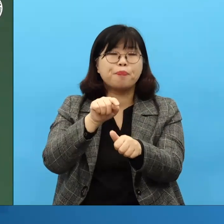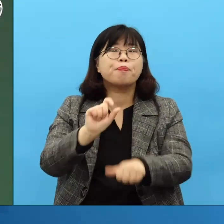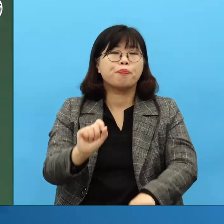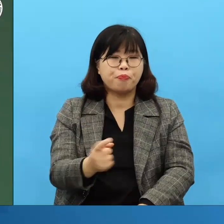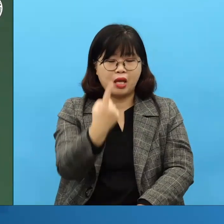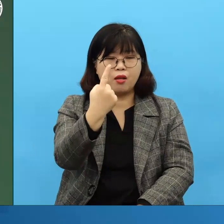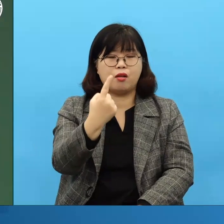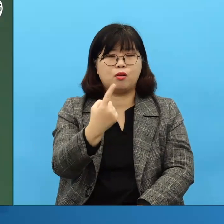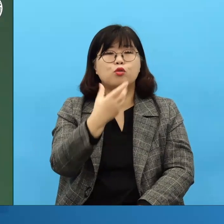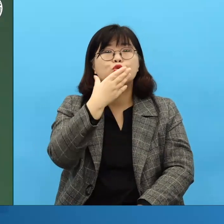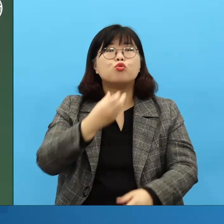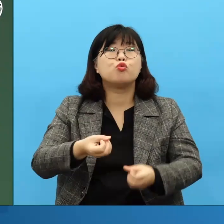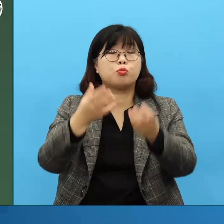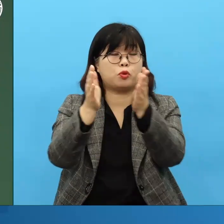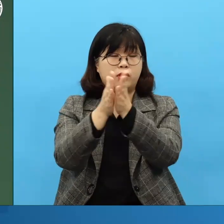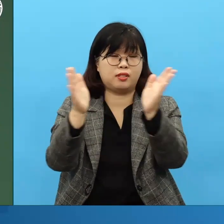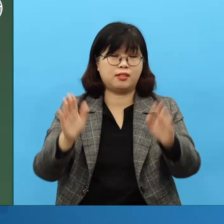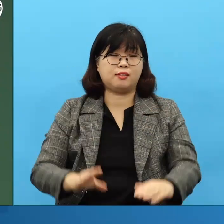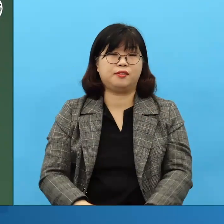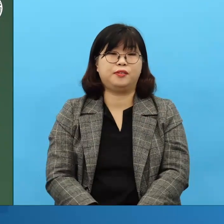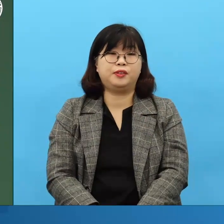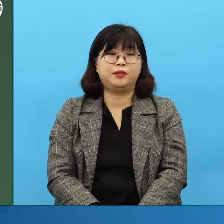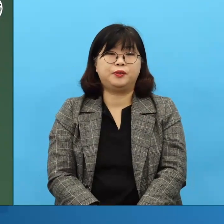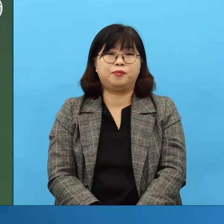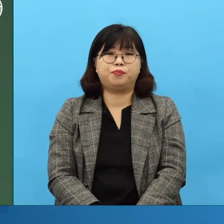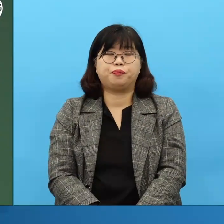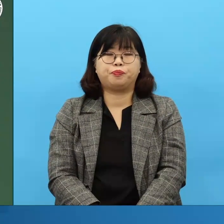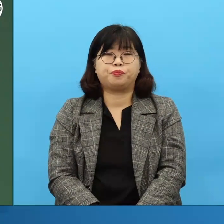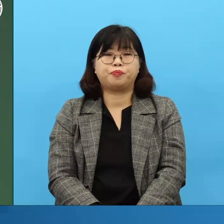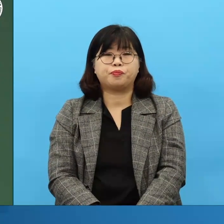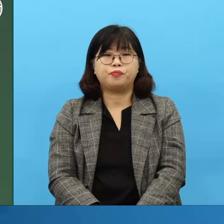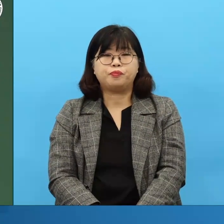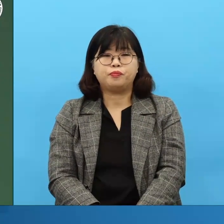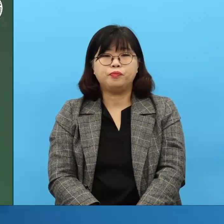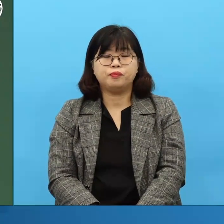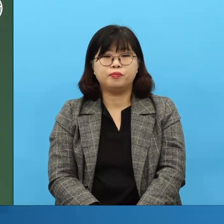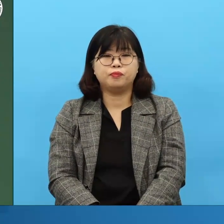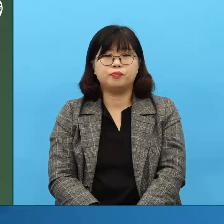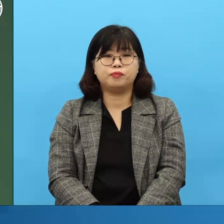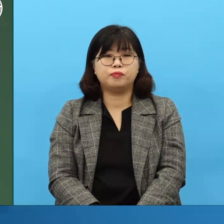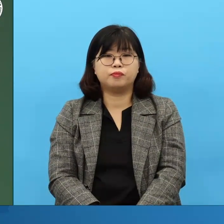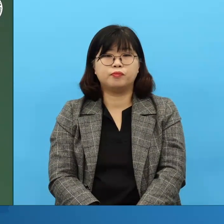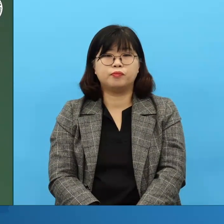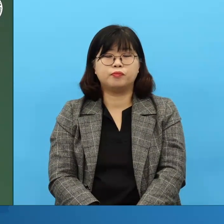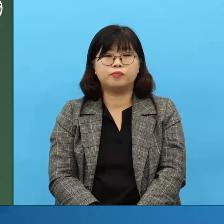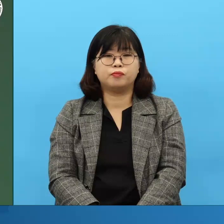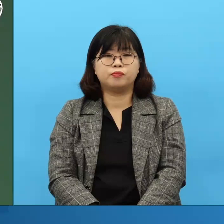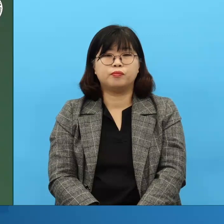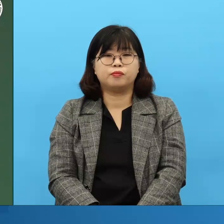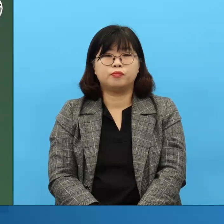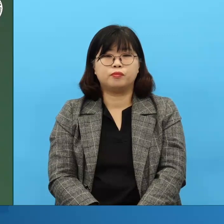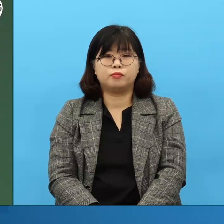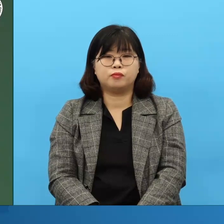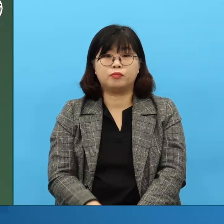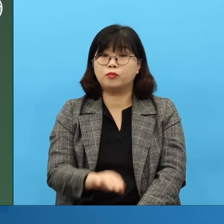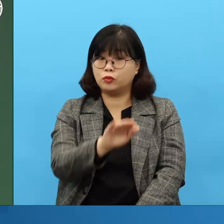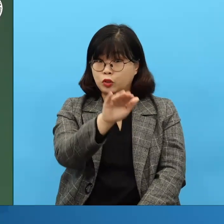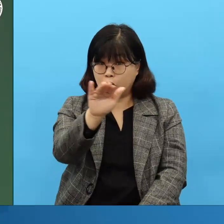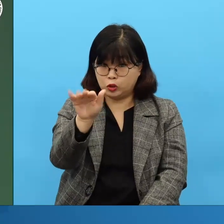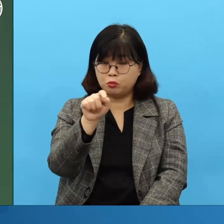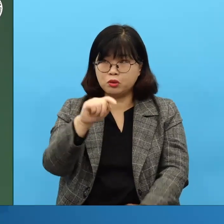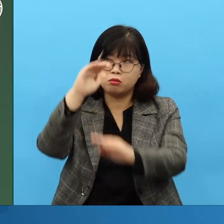각인은 반드시 우리에게 이게 변화를 주기 때문에 여러분 이런 시간을 좀 가지는